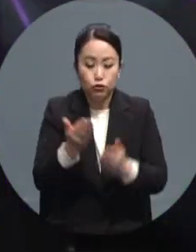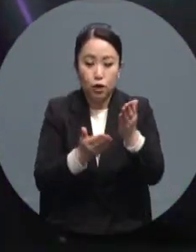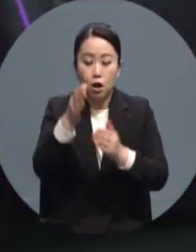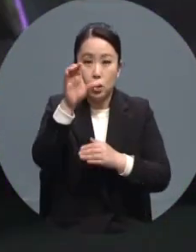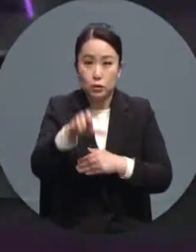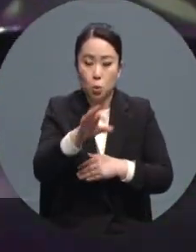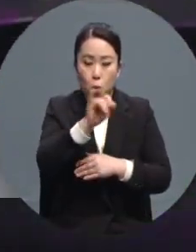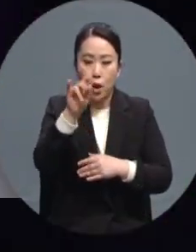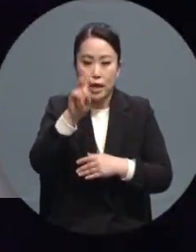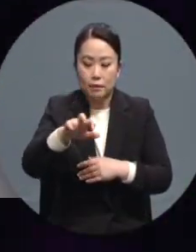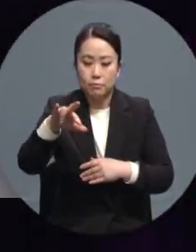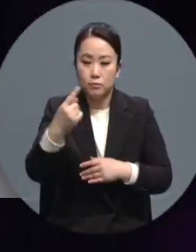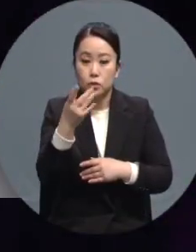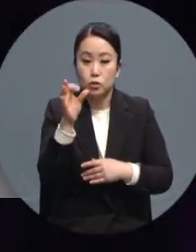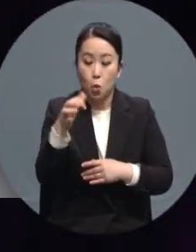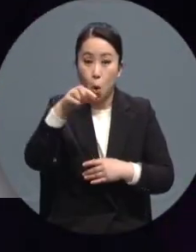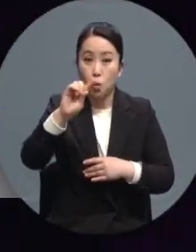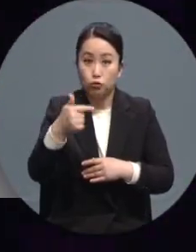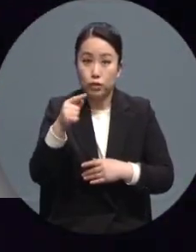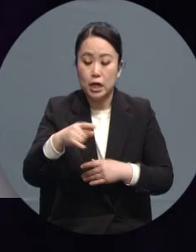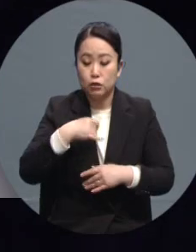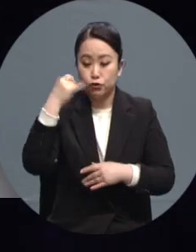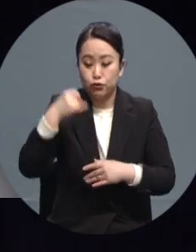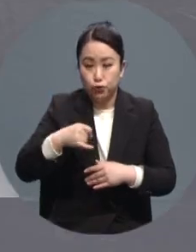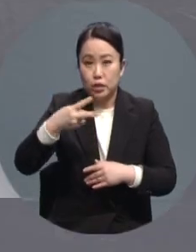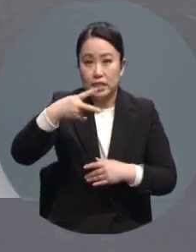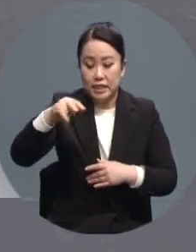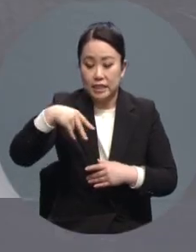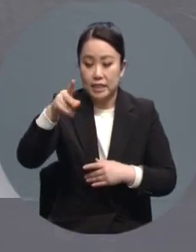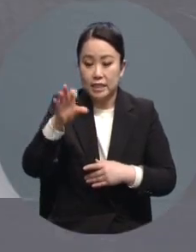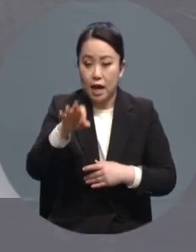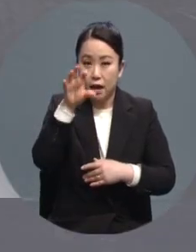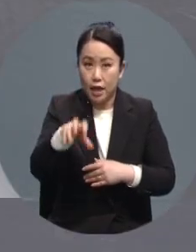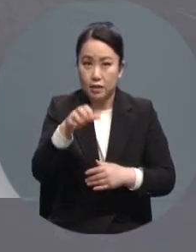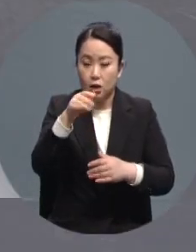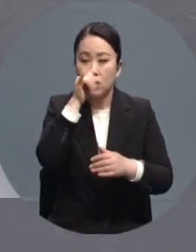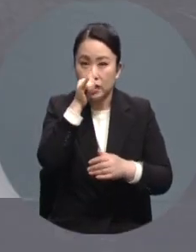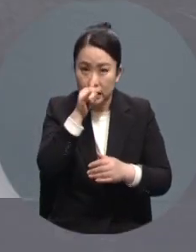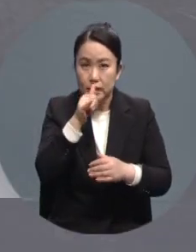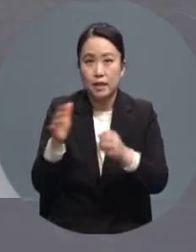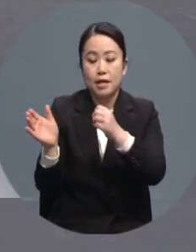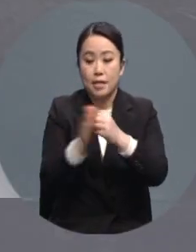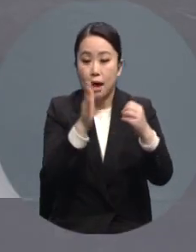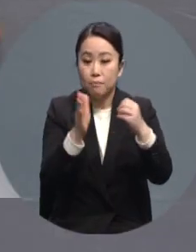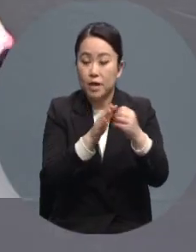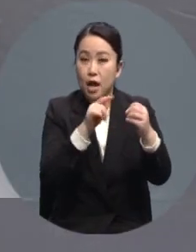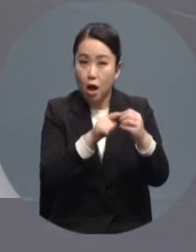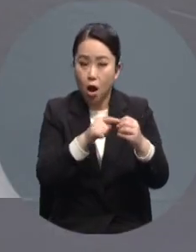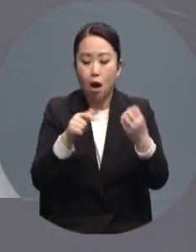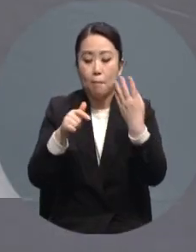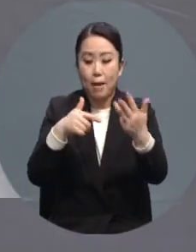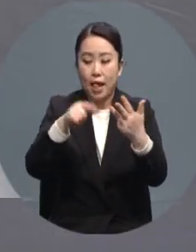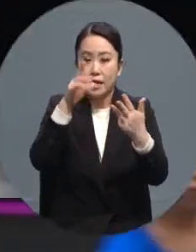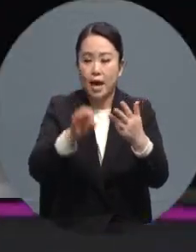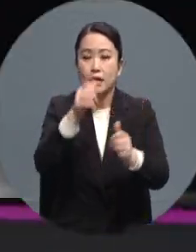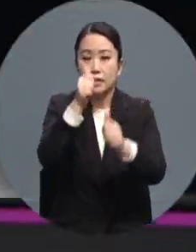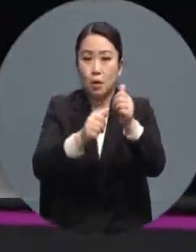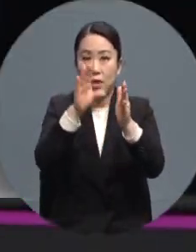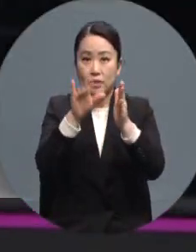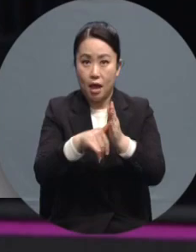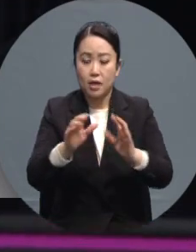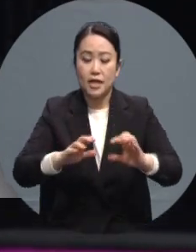한국거래소의 임종훈이 어제 중국 신샹에서 열린 월드 테이블 테니스 챔피언스 남자 개인 단식 8강전에서